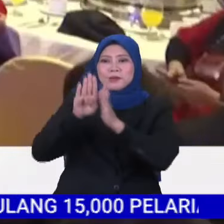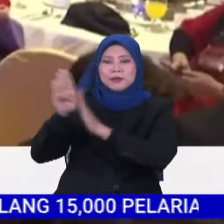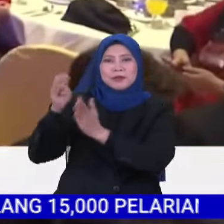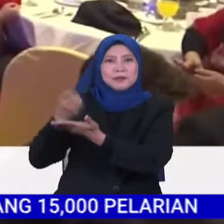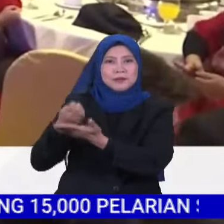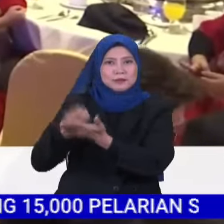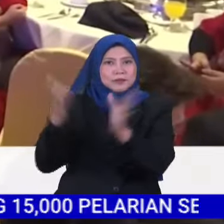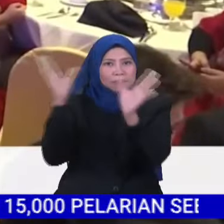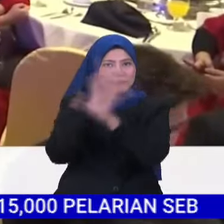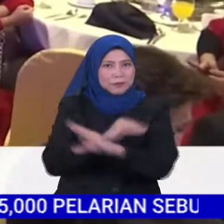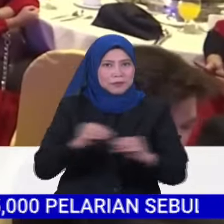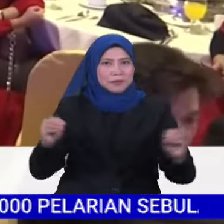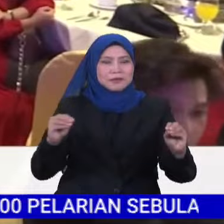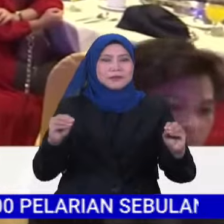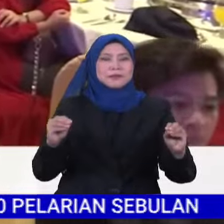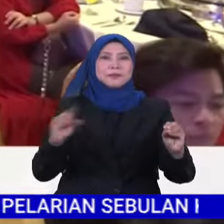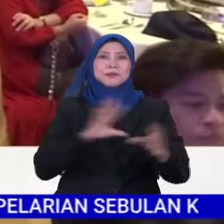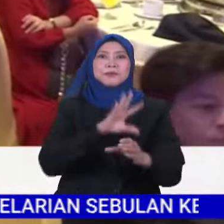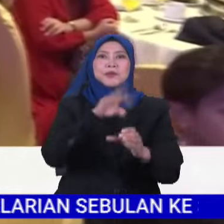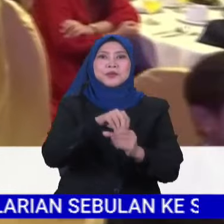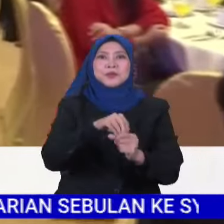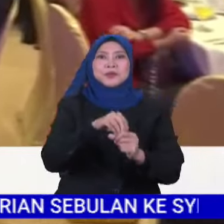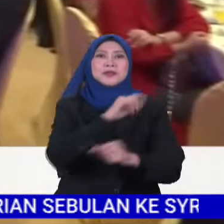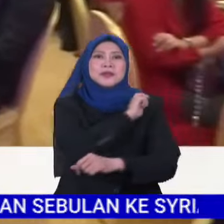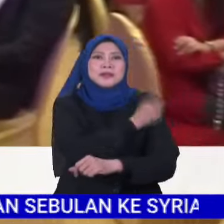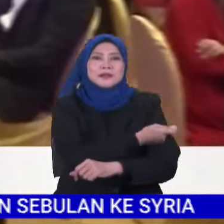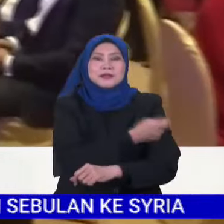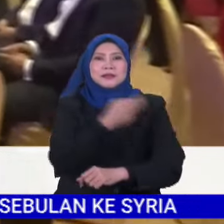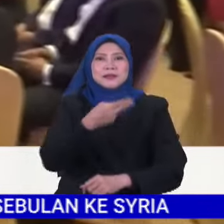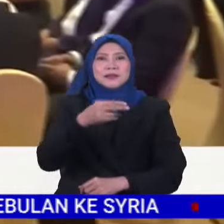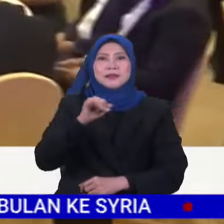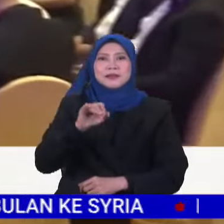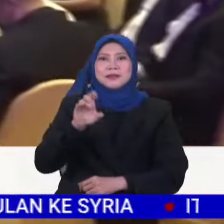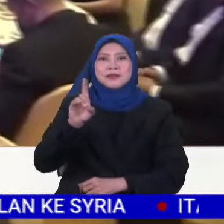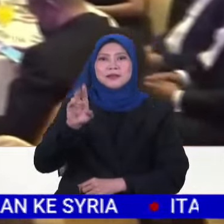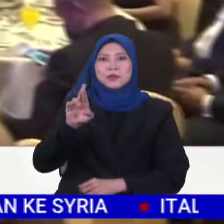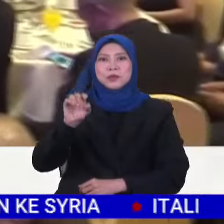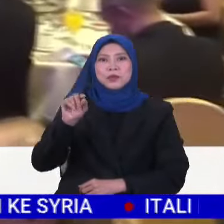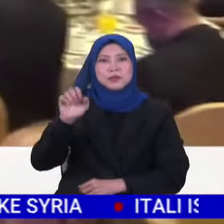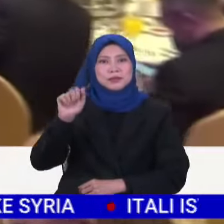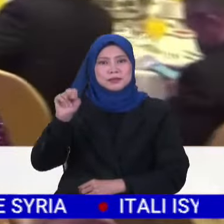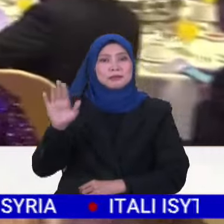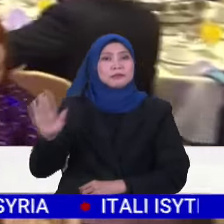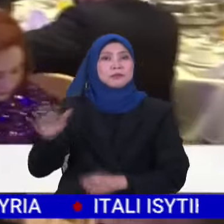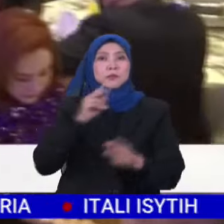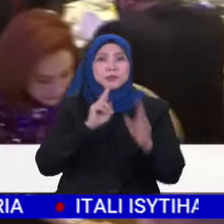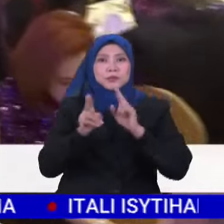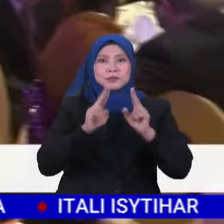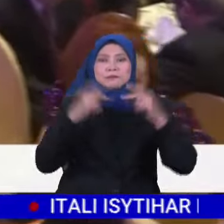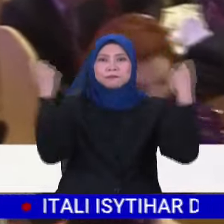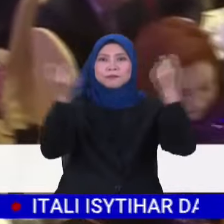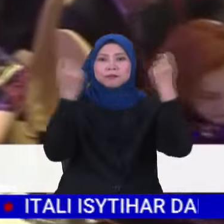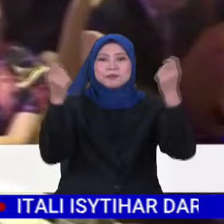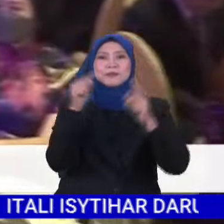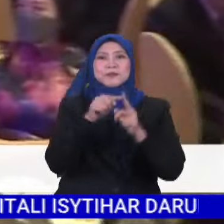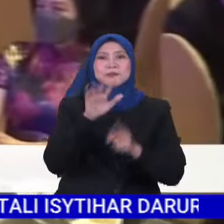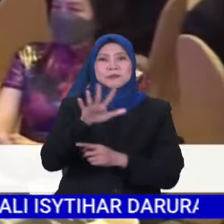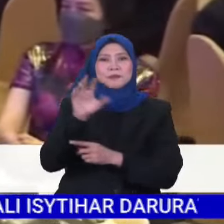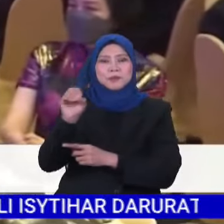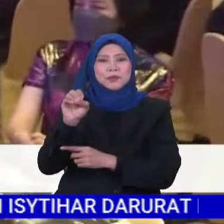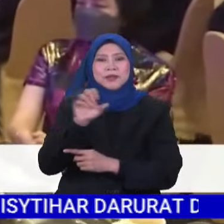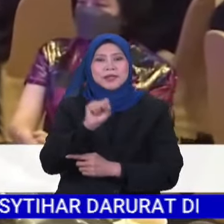ekonomi srawak dalam semua sektor termasuk tenaga hidrogen beliau berucap ada majelis ulang tahun ke-50